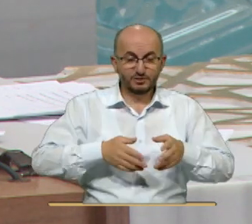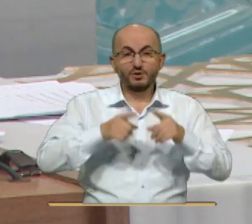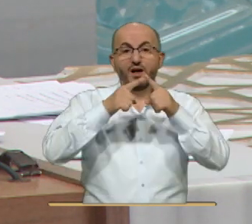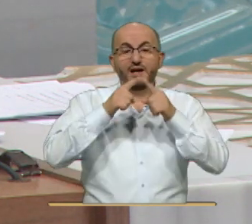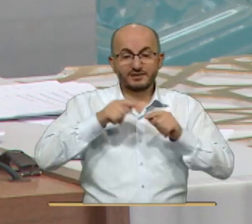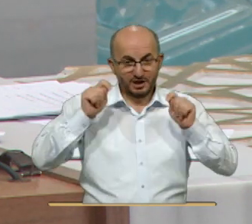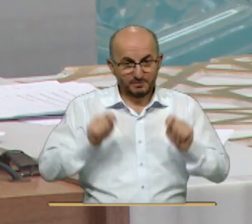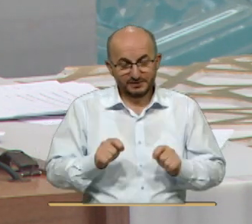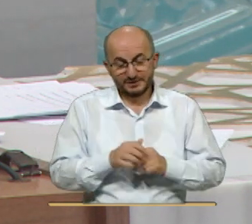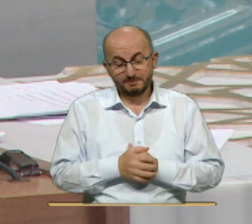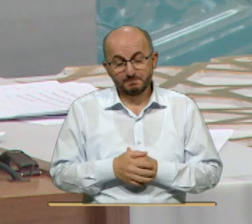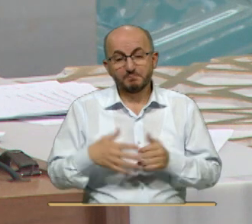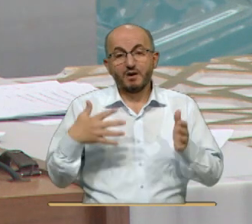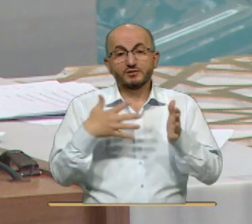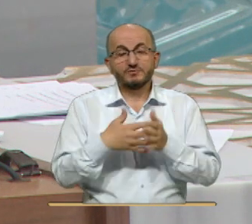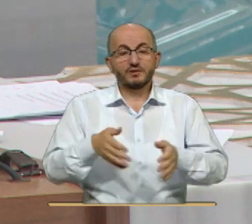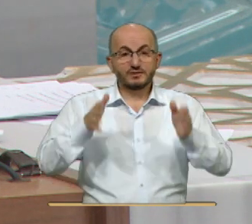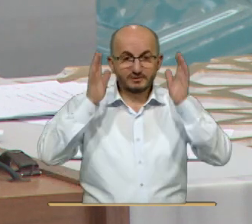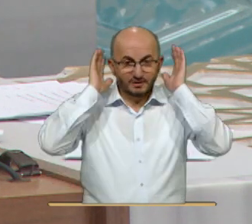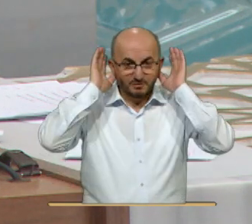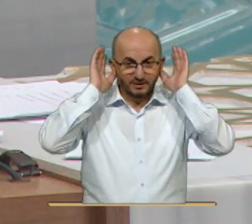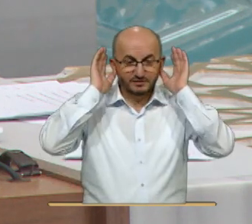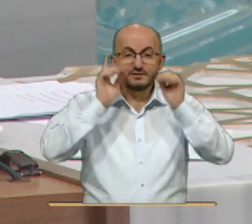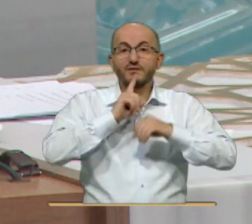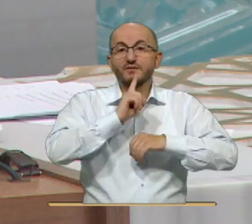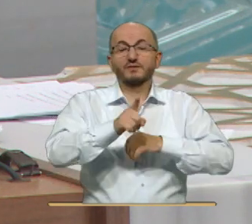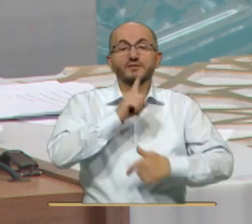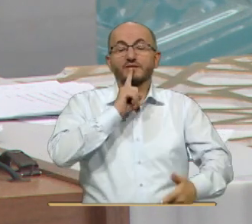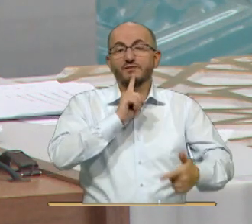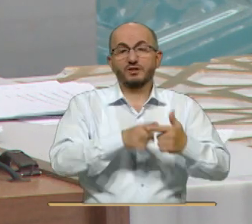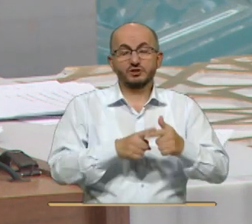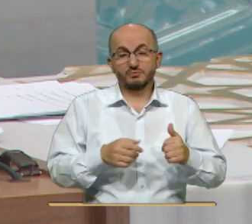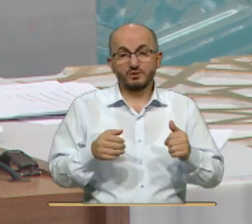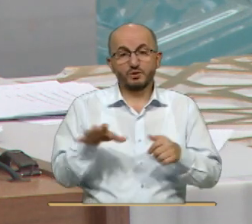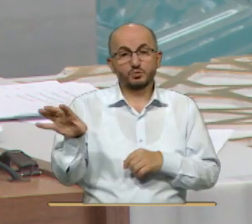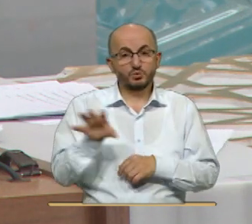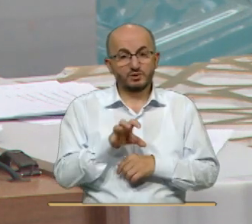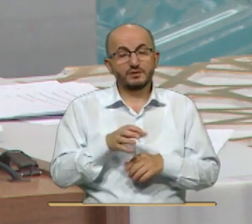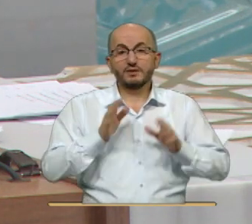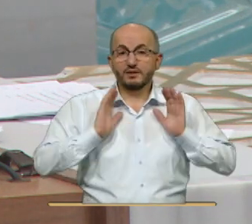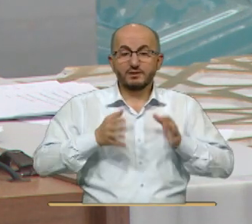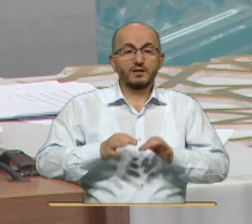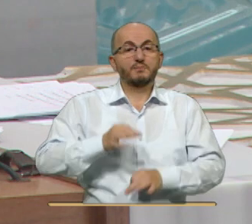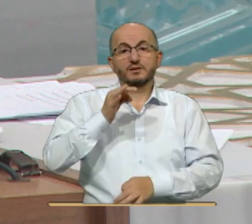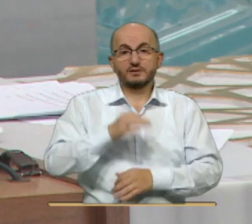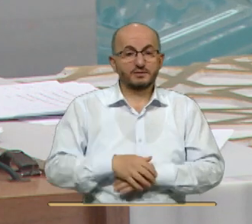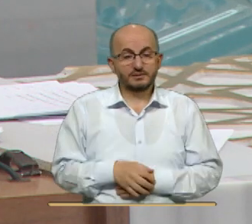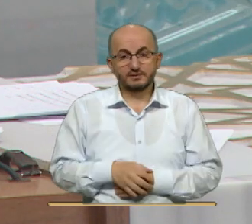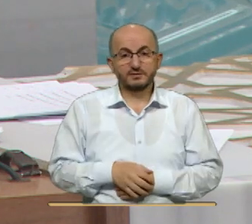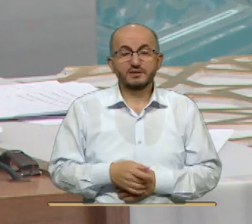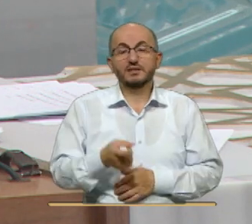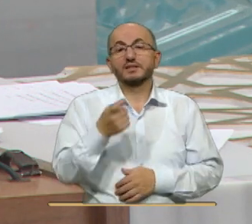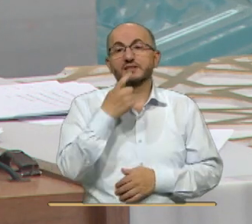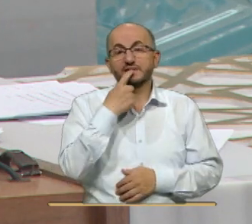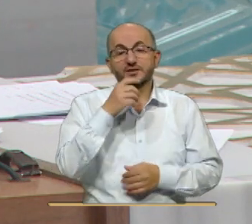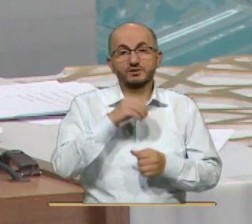Şöyle 5 vakit namazını farz ve vacibiyle, sünnetiyle kılan birisi yılda